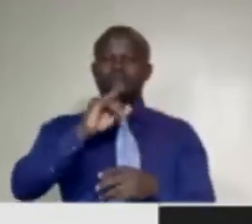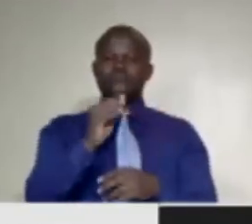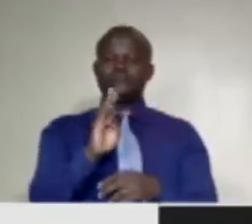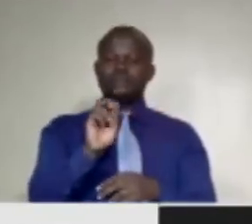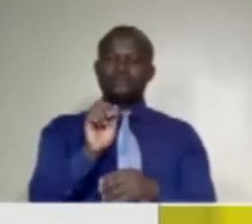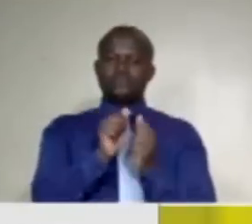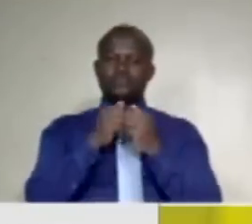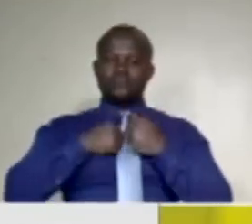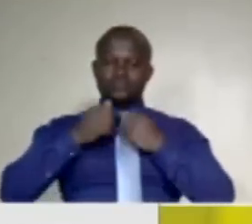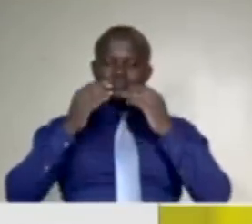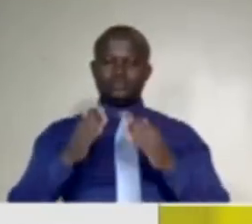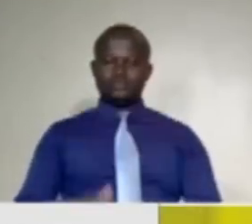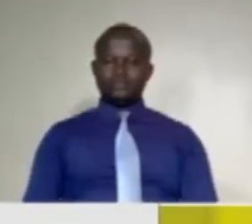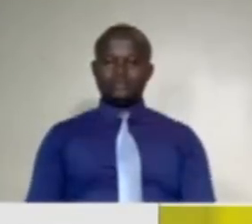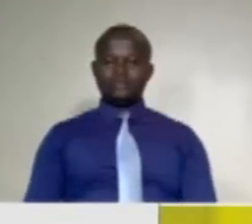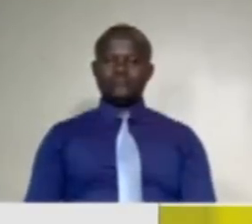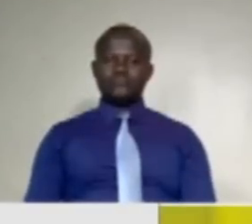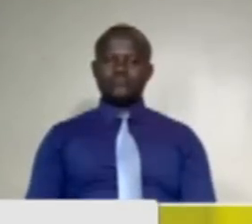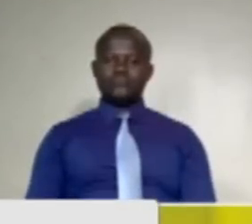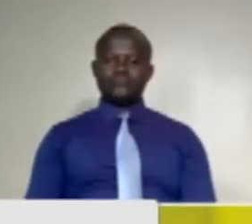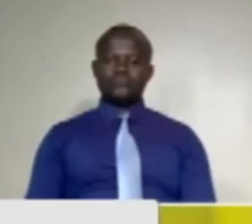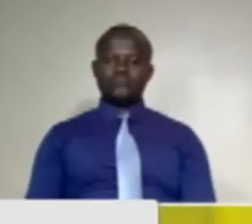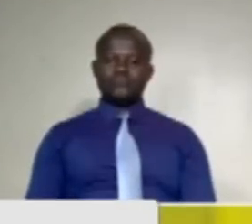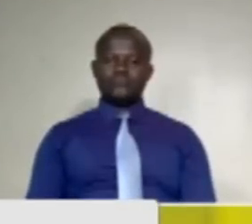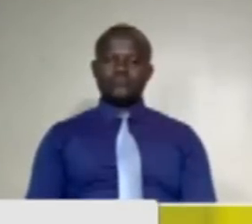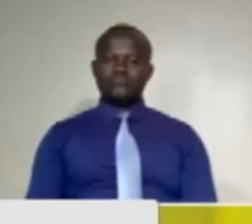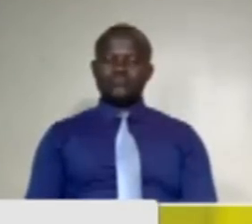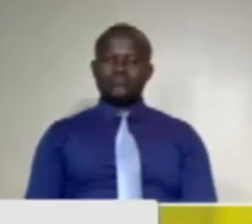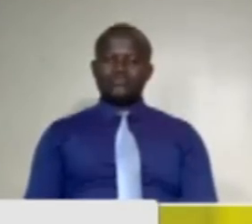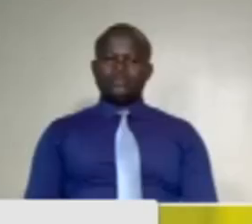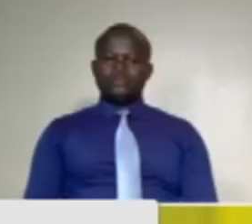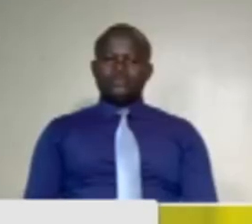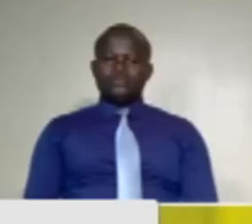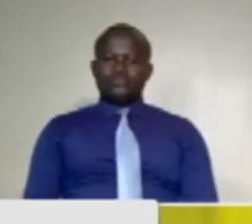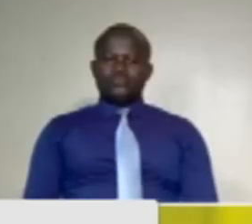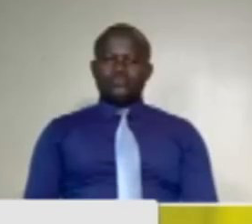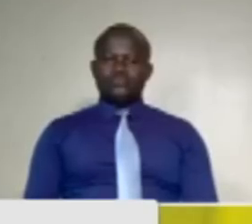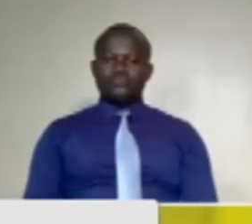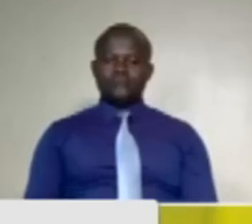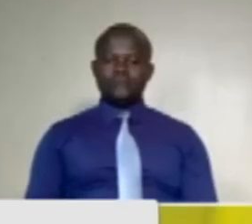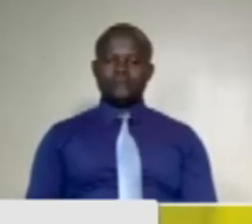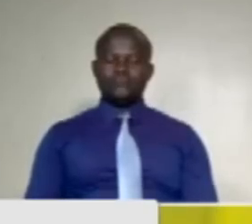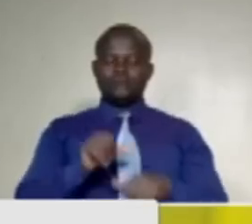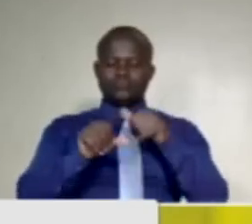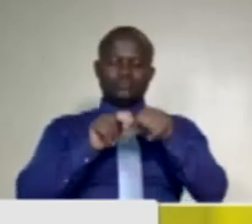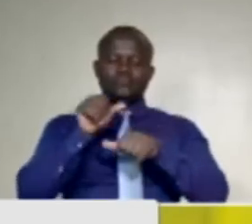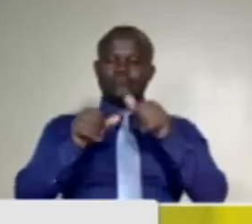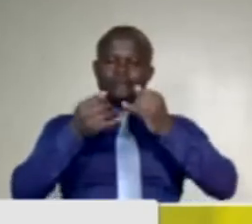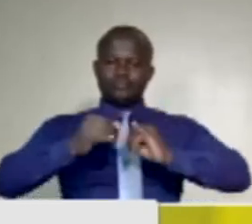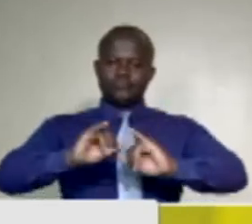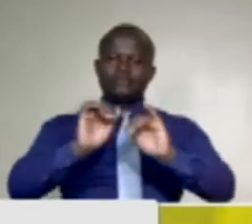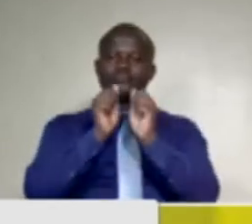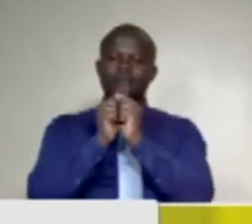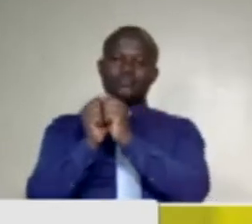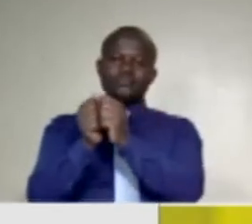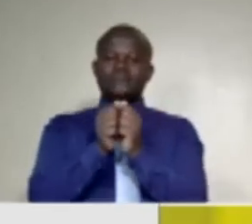Rwanda La question de l'implémentation, la question de l'exécution est centrale. Ku bijyanye n'ishyirwa mu